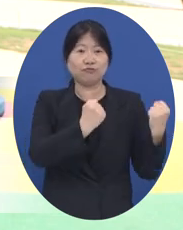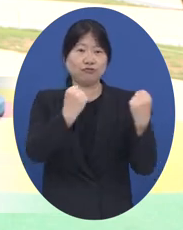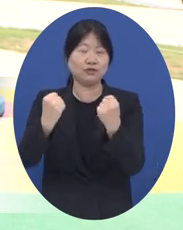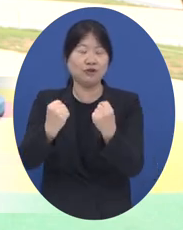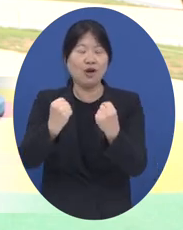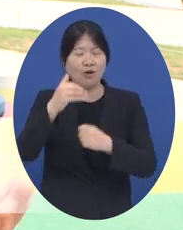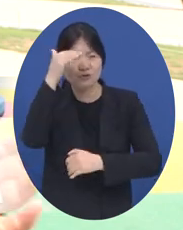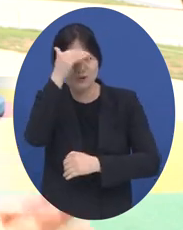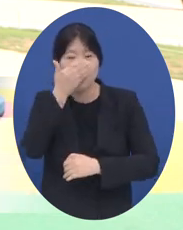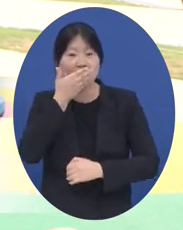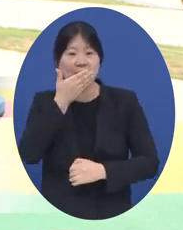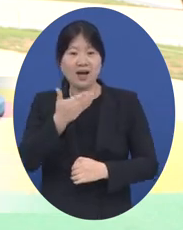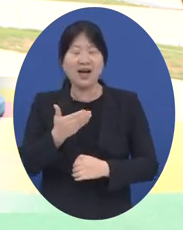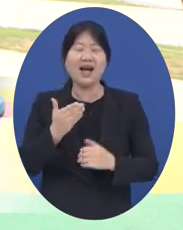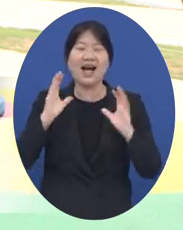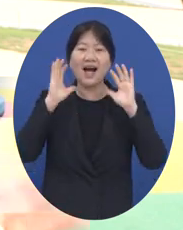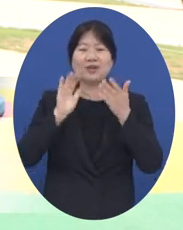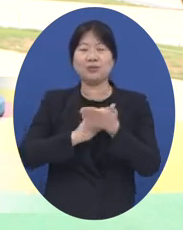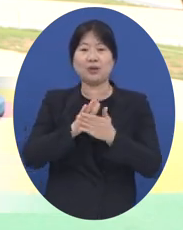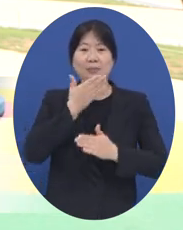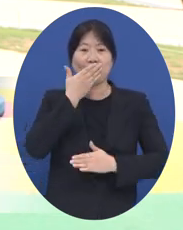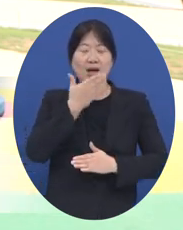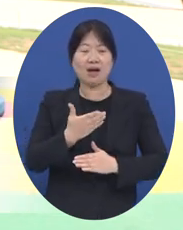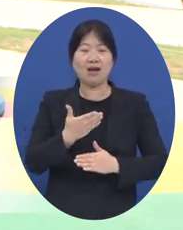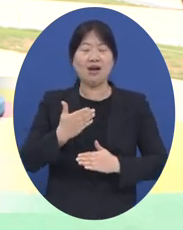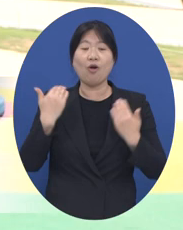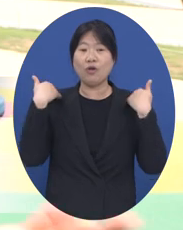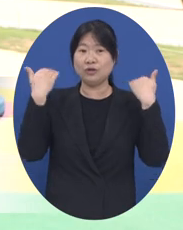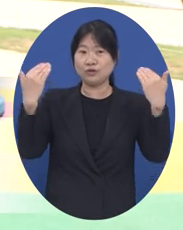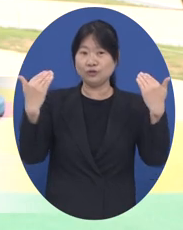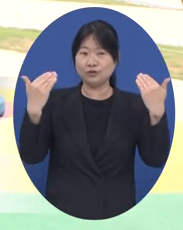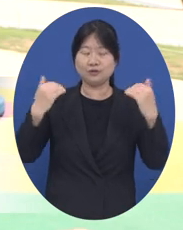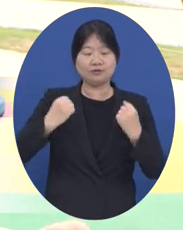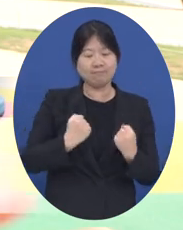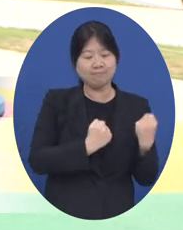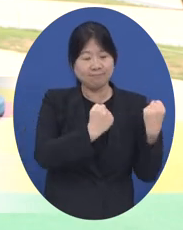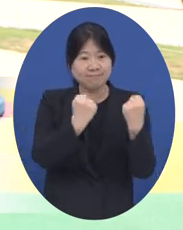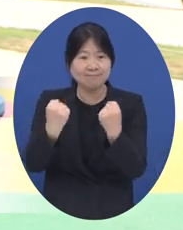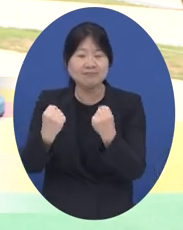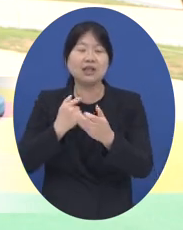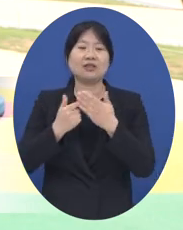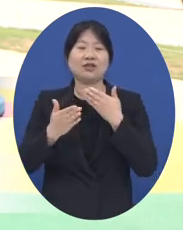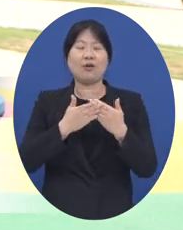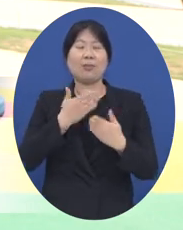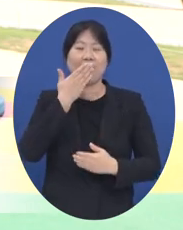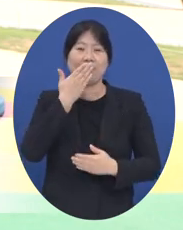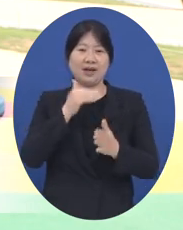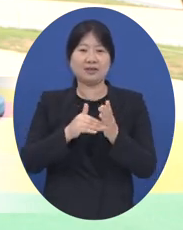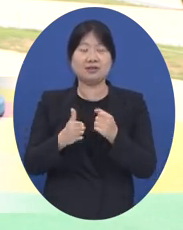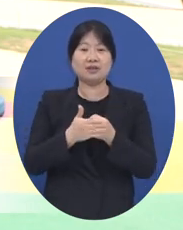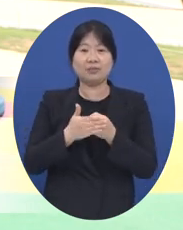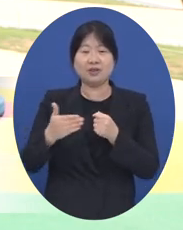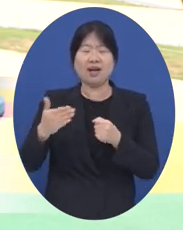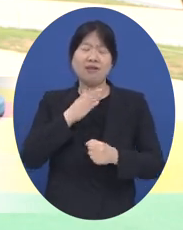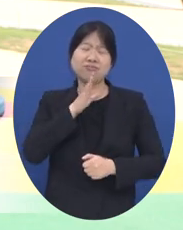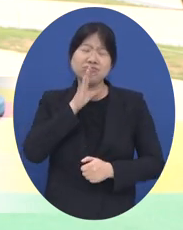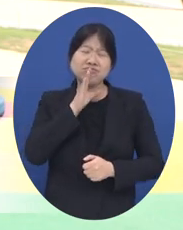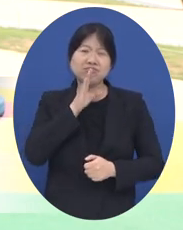아이들도 너무 기분좋게 놀 수 있고 또 어른들도 한바퀴 돌면서 이렇게 자연 체험도 할 수 있고 정말